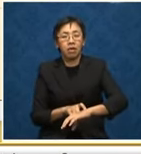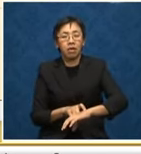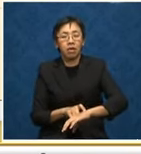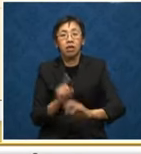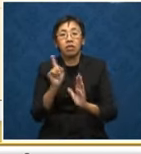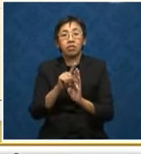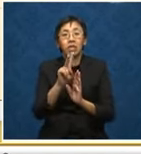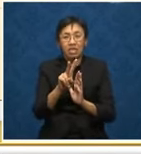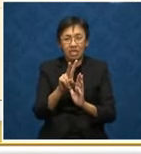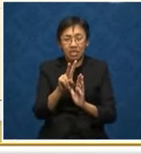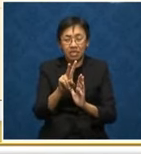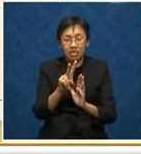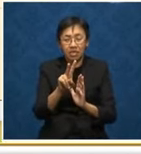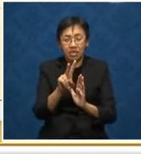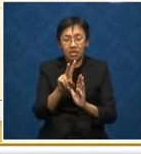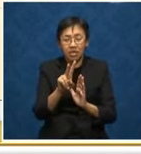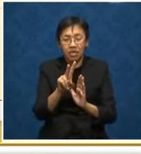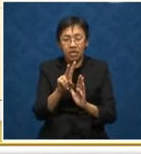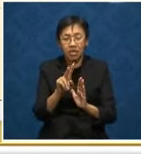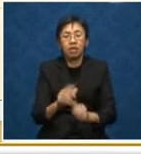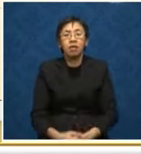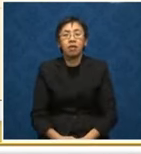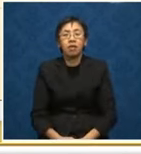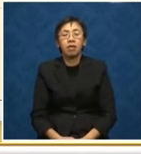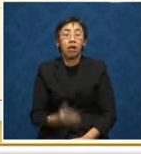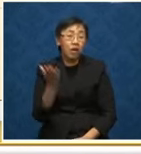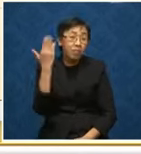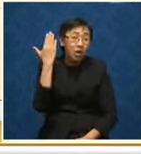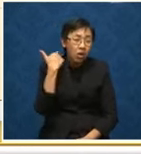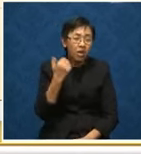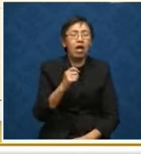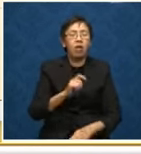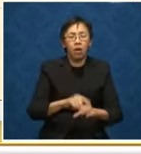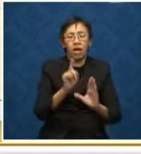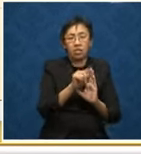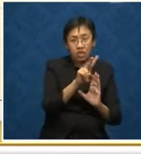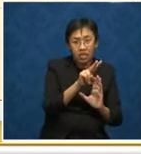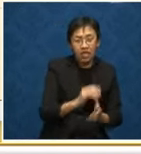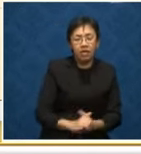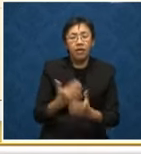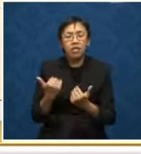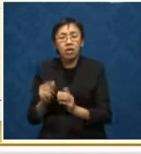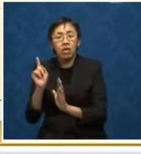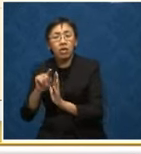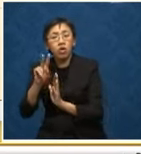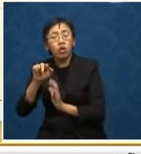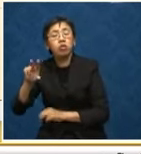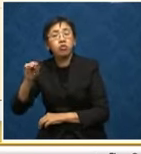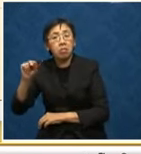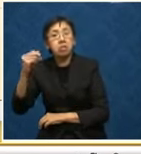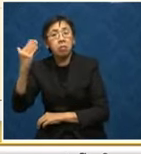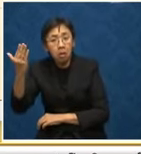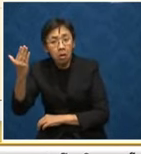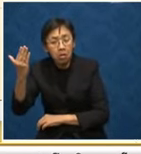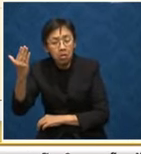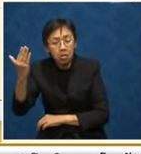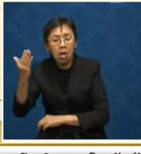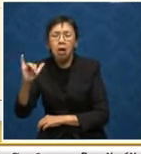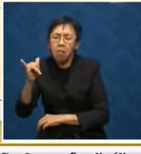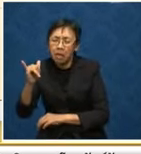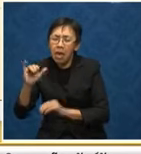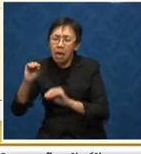นาทีถ้าเราเอา2นาที30วิไปก่อนแล้วถ้าเห็นจำเป็นเพราะนี้เราปรับ